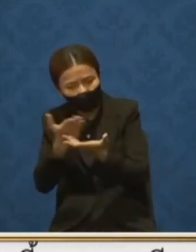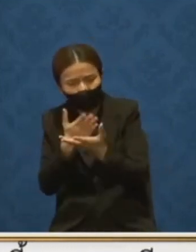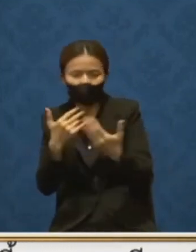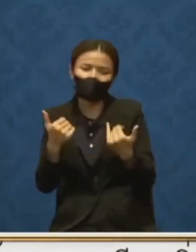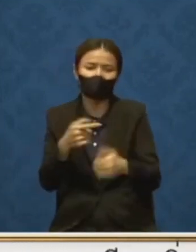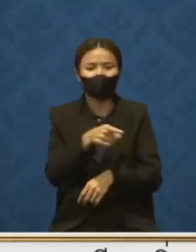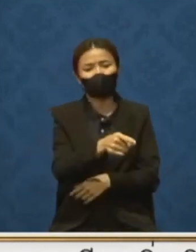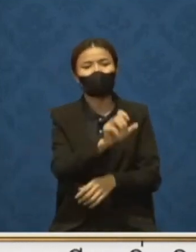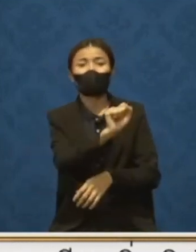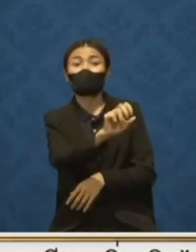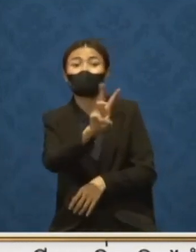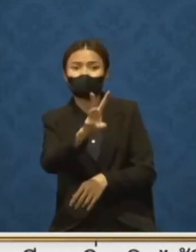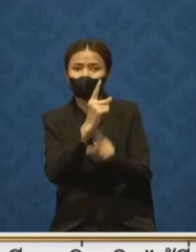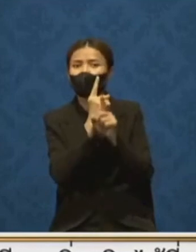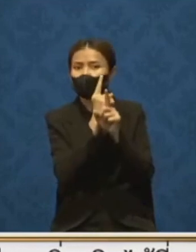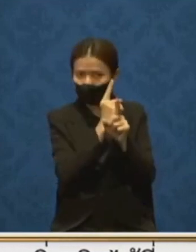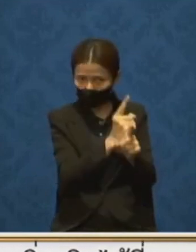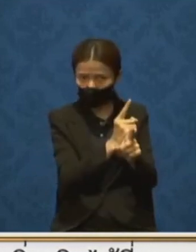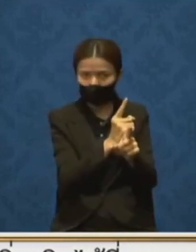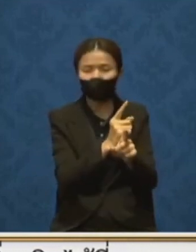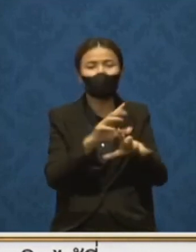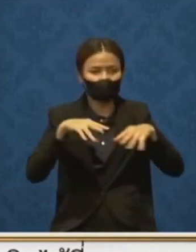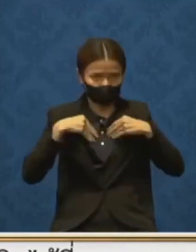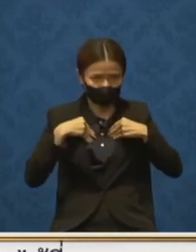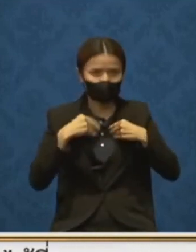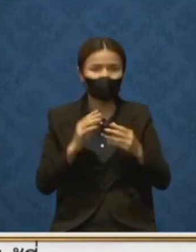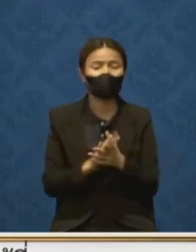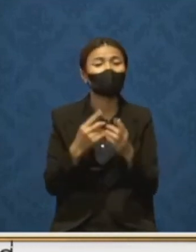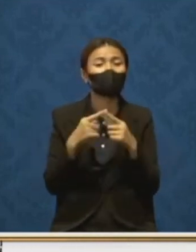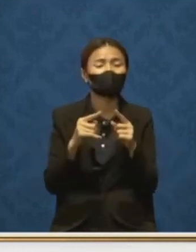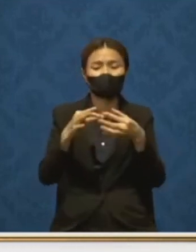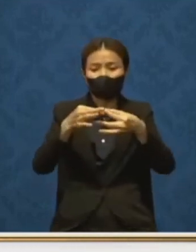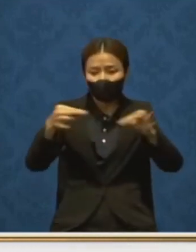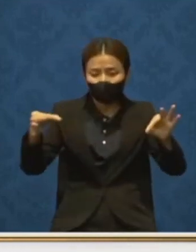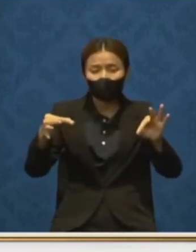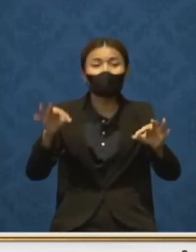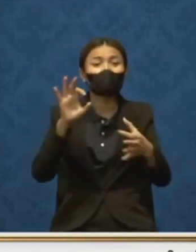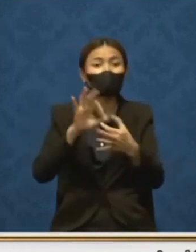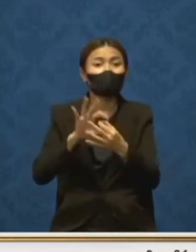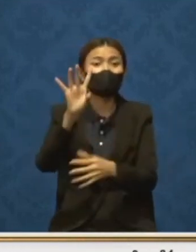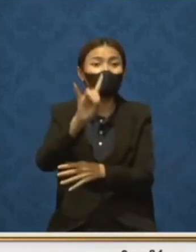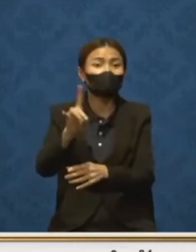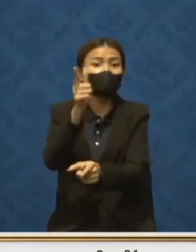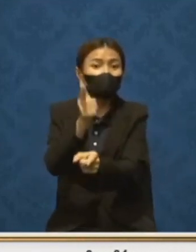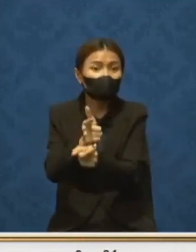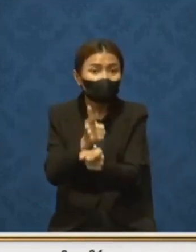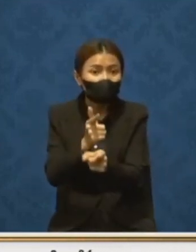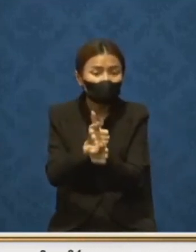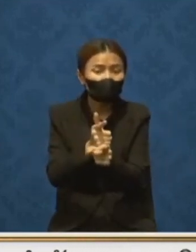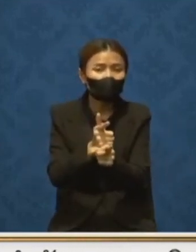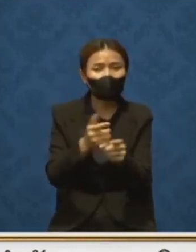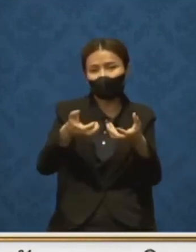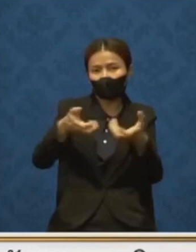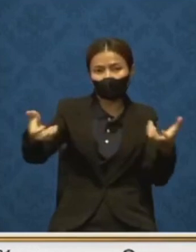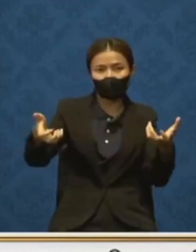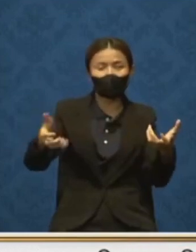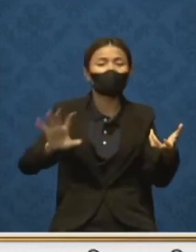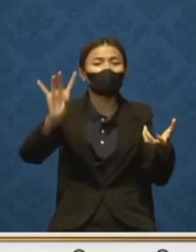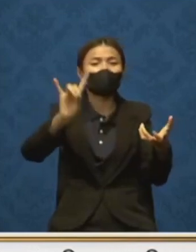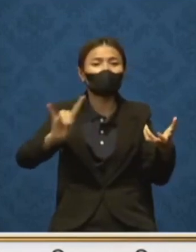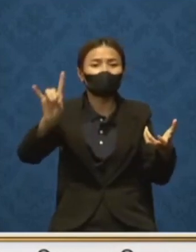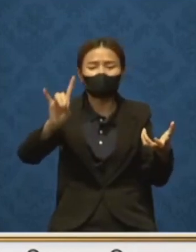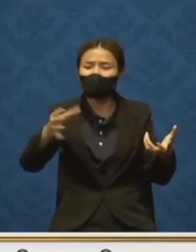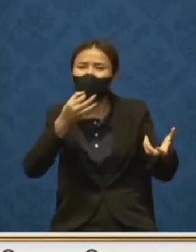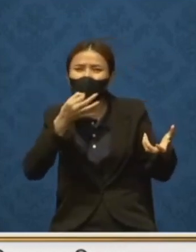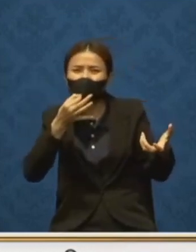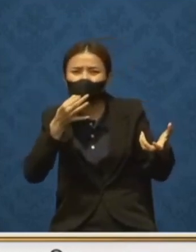ของวุฒิสภานะครับส่วนข้อความเรื่องบทยกเว้นสัตว์เลี้ยงไม่รวมถึงสัตว์เลี้ยงของผู้เลี้ยงหรือเกษตรก